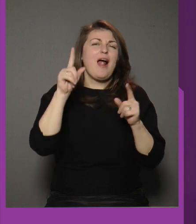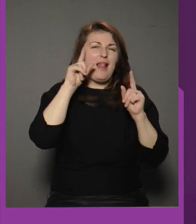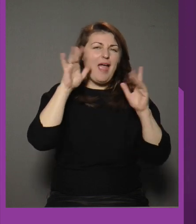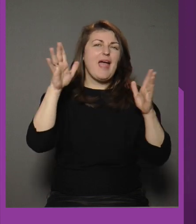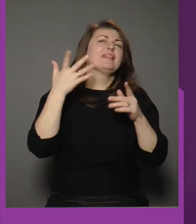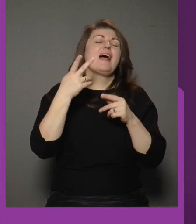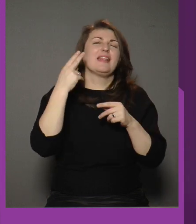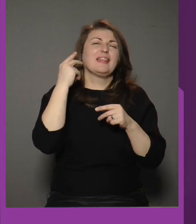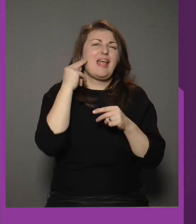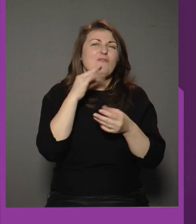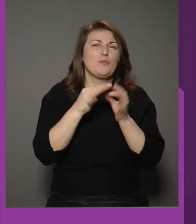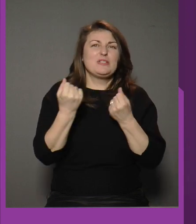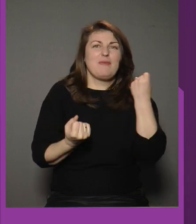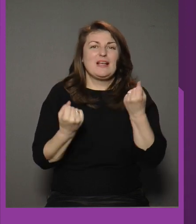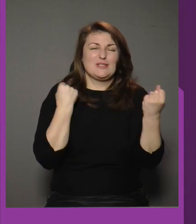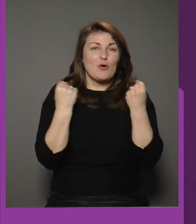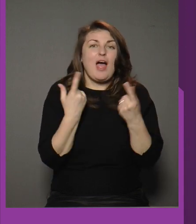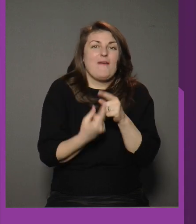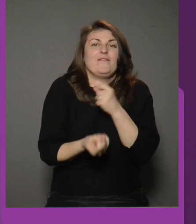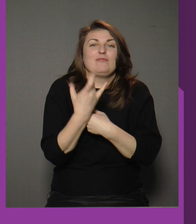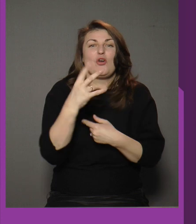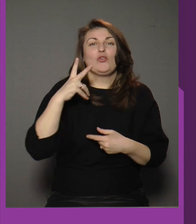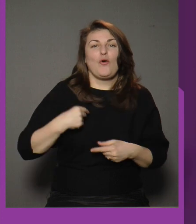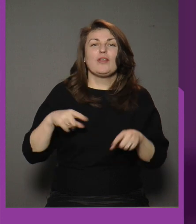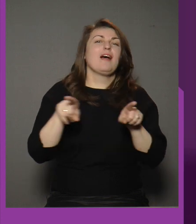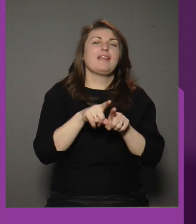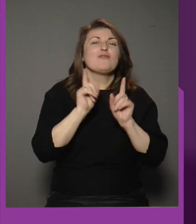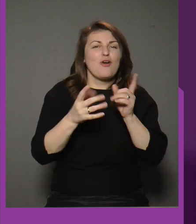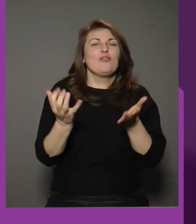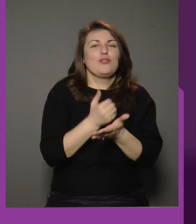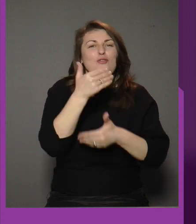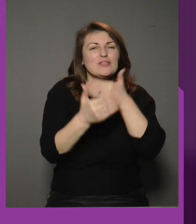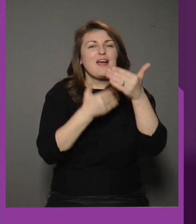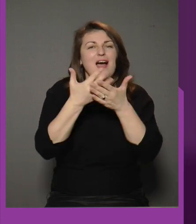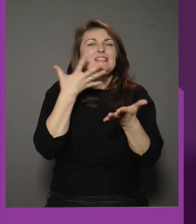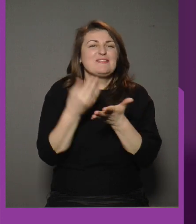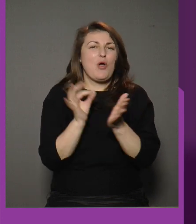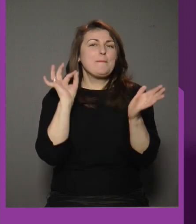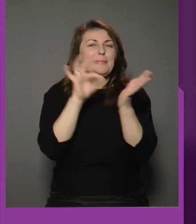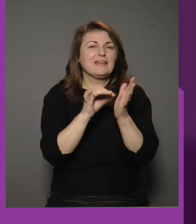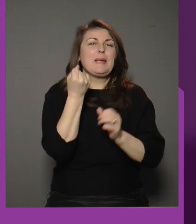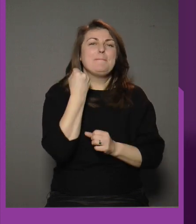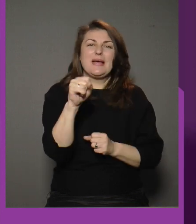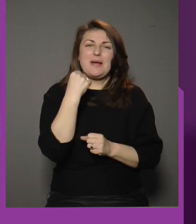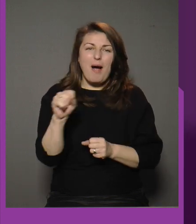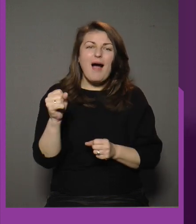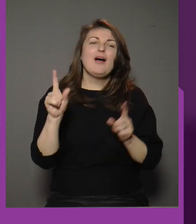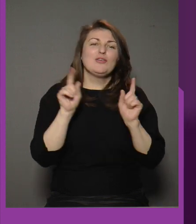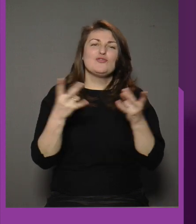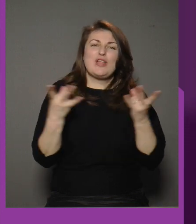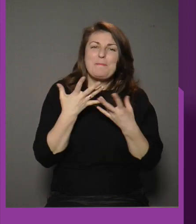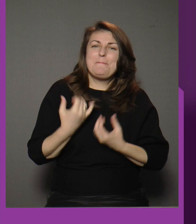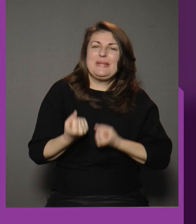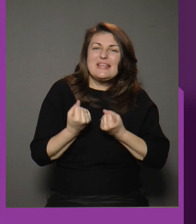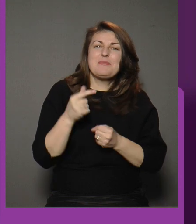але тепер виявляється і донька ще й також вже досягає своєї мети, перемагає, тож треба підтримувати